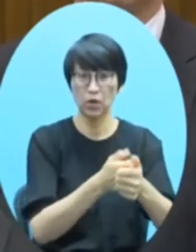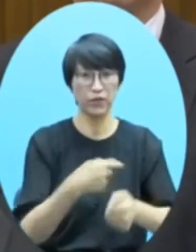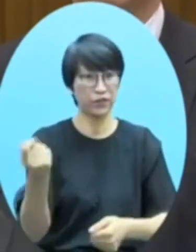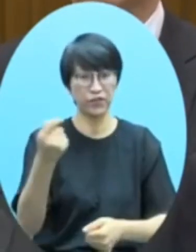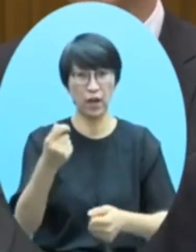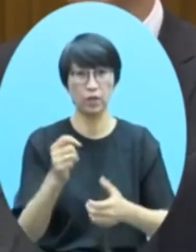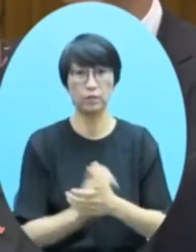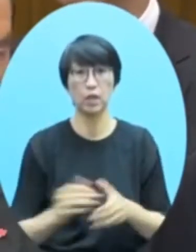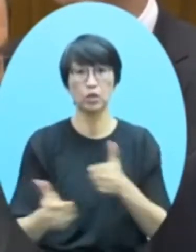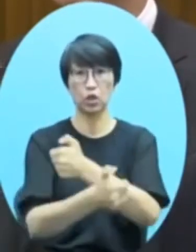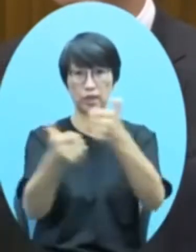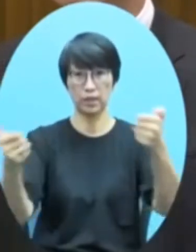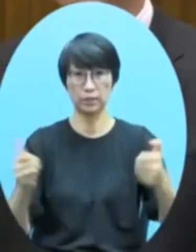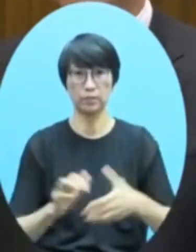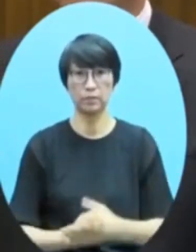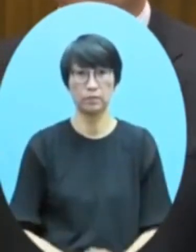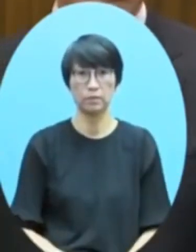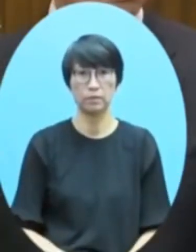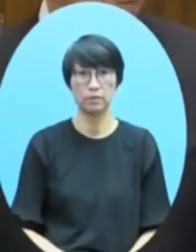possible. 多謝大家。